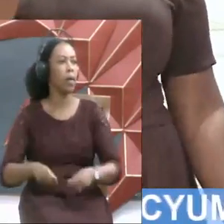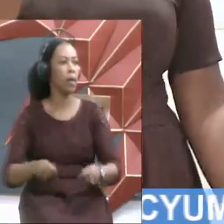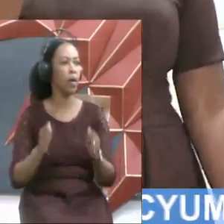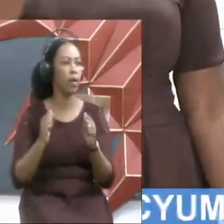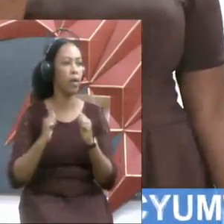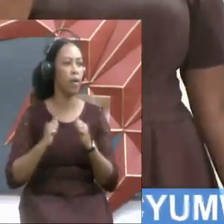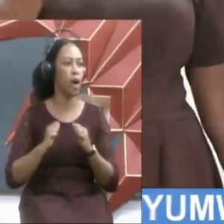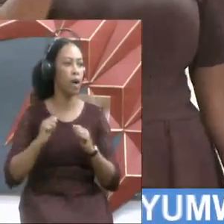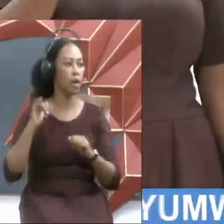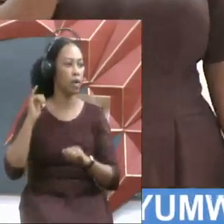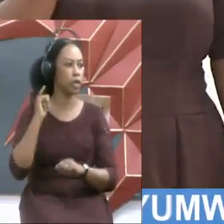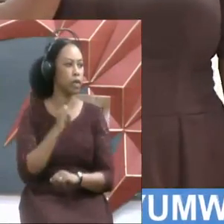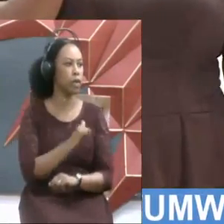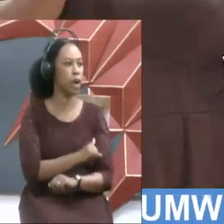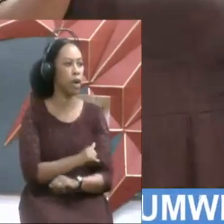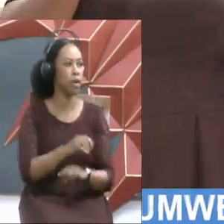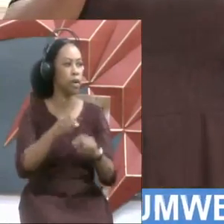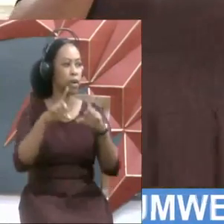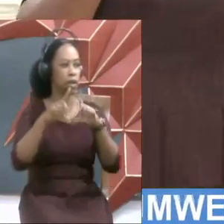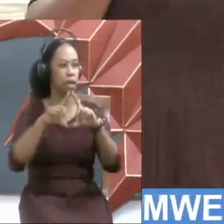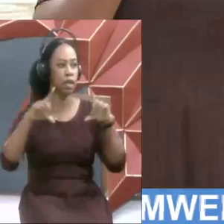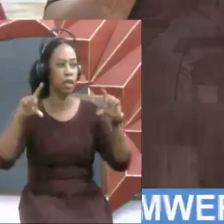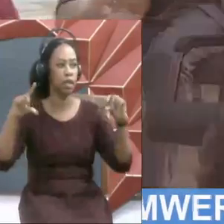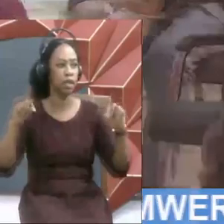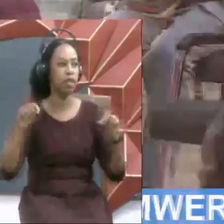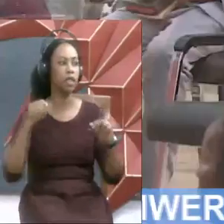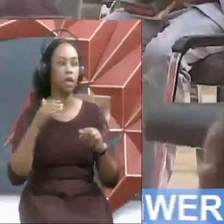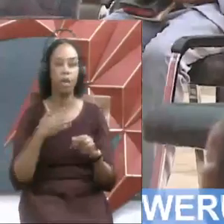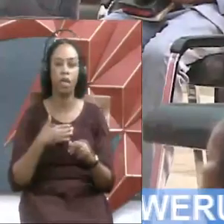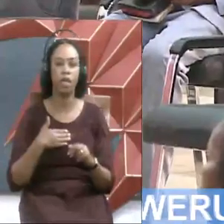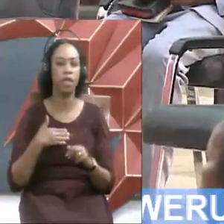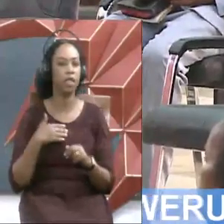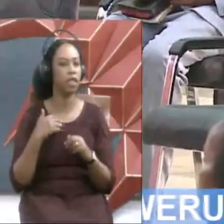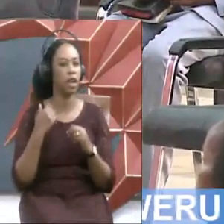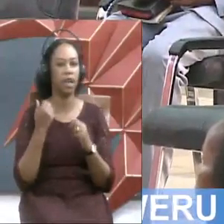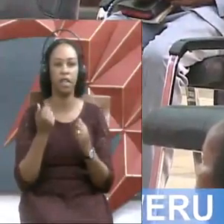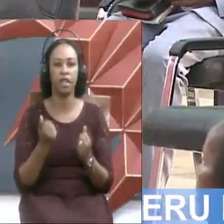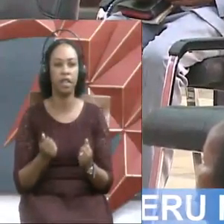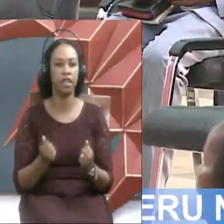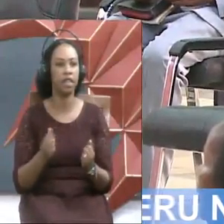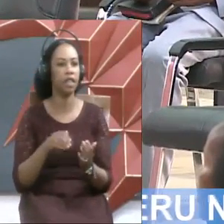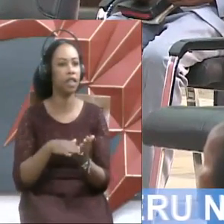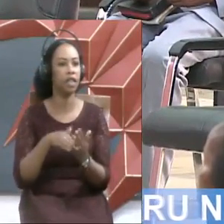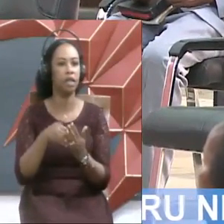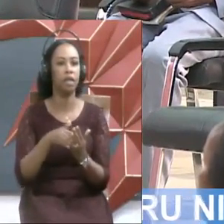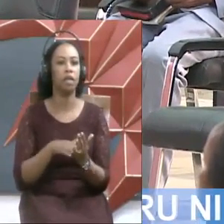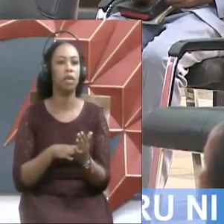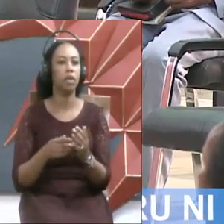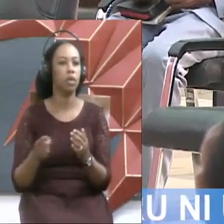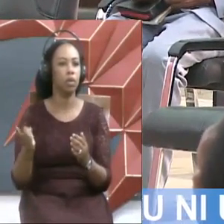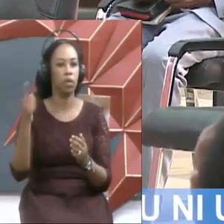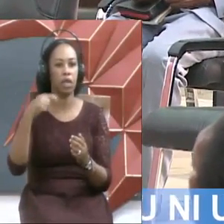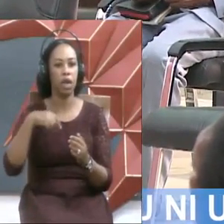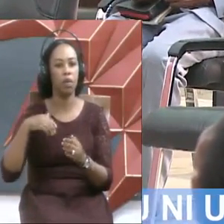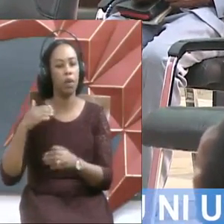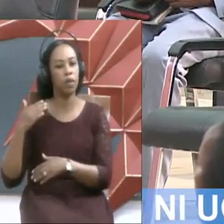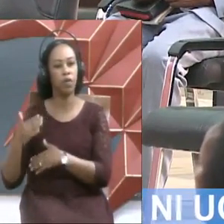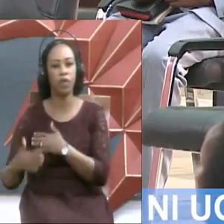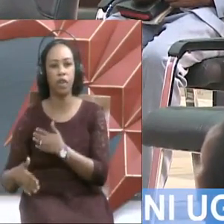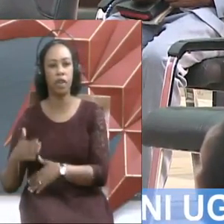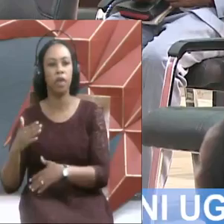mwishango injiri ntege nke uzajyumva bugufi kuko satani